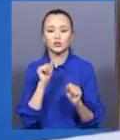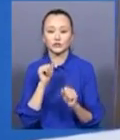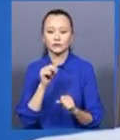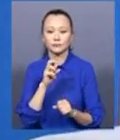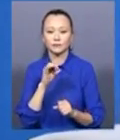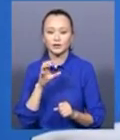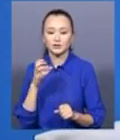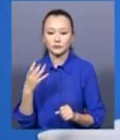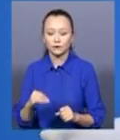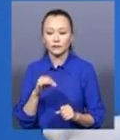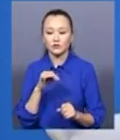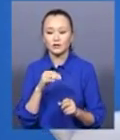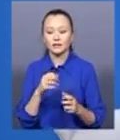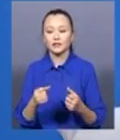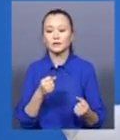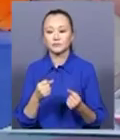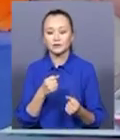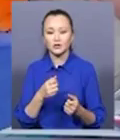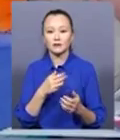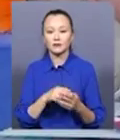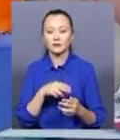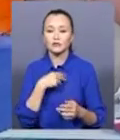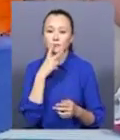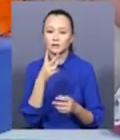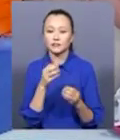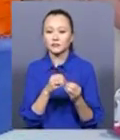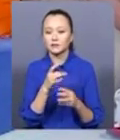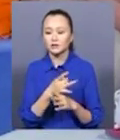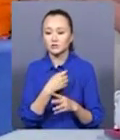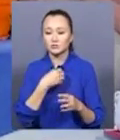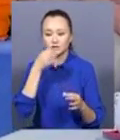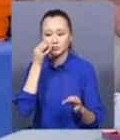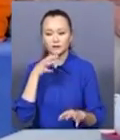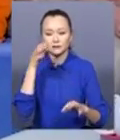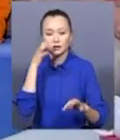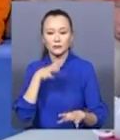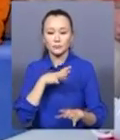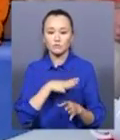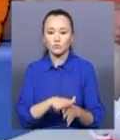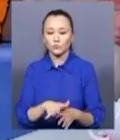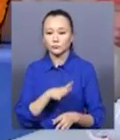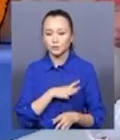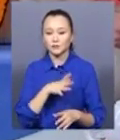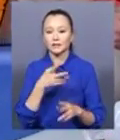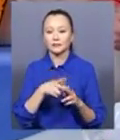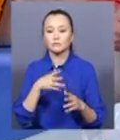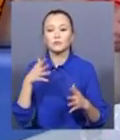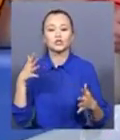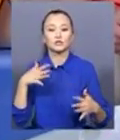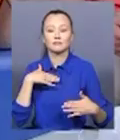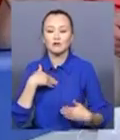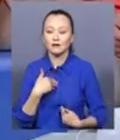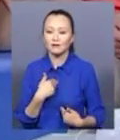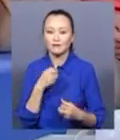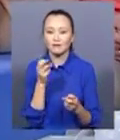«Защитники Брестской крепости». О Брестской крепости фильм. Я его смотрела раз 10, я обливалась слезами. Это большая трагедия,